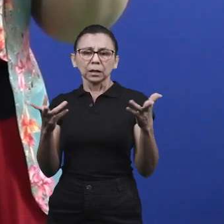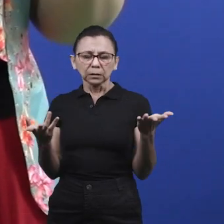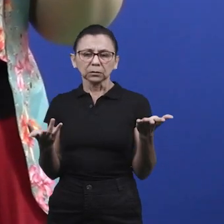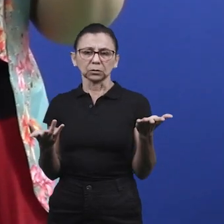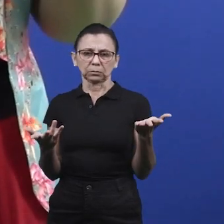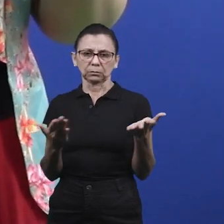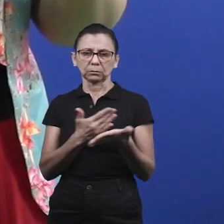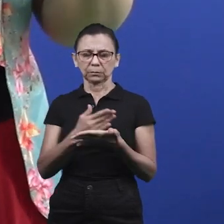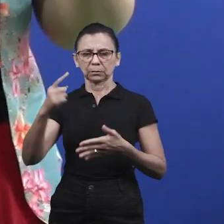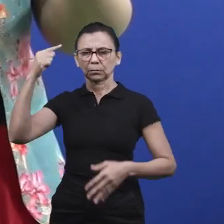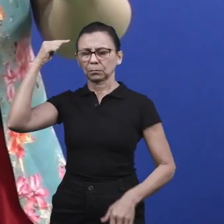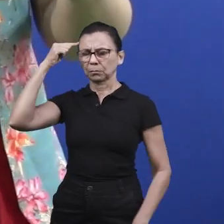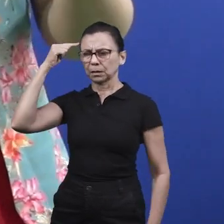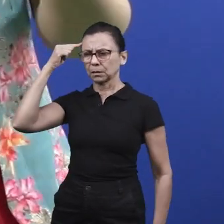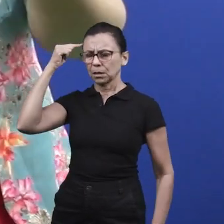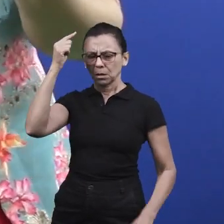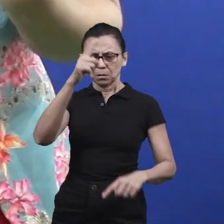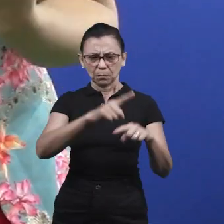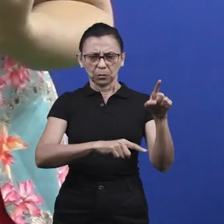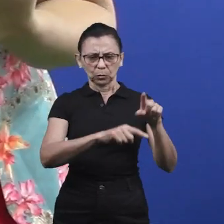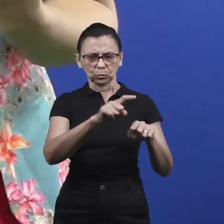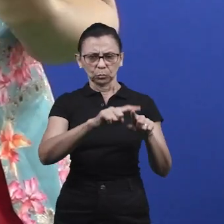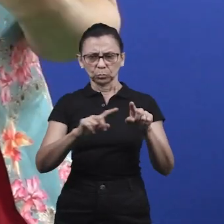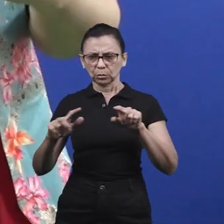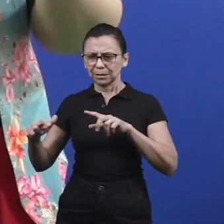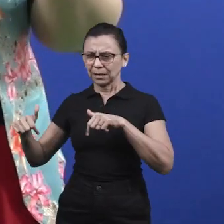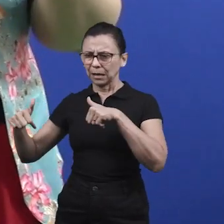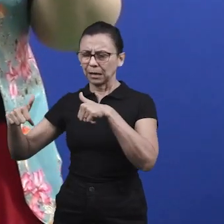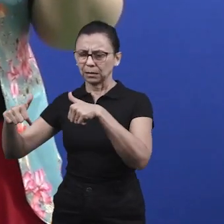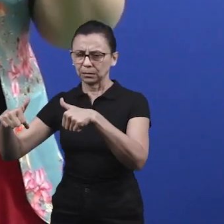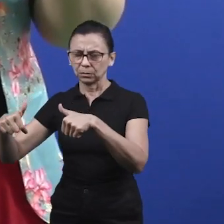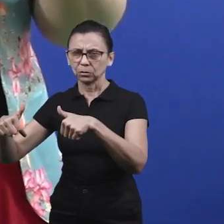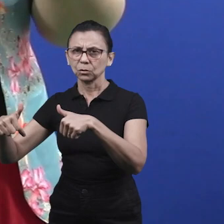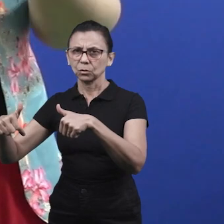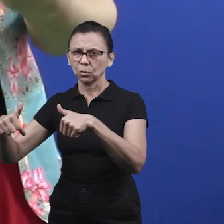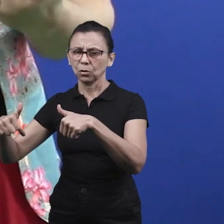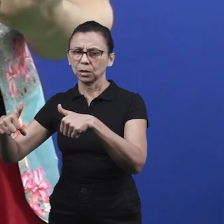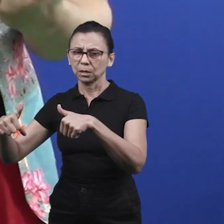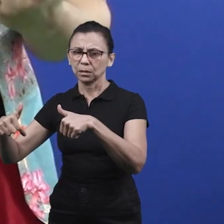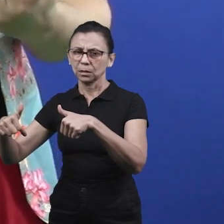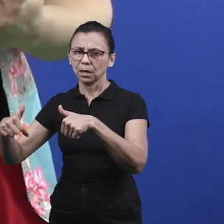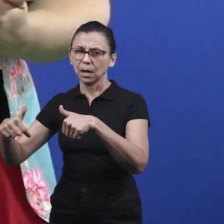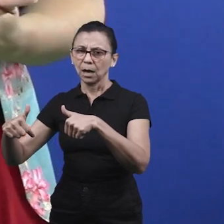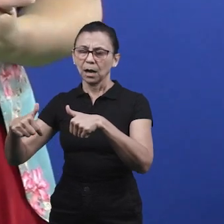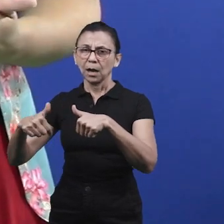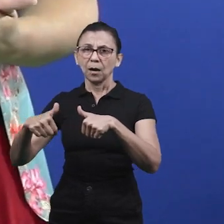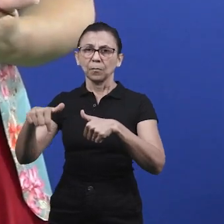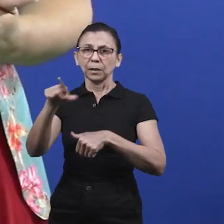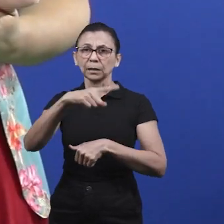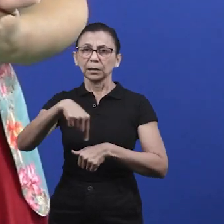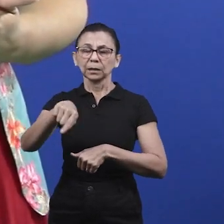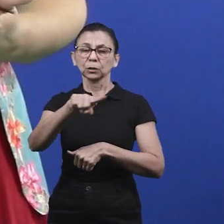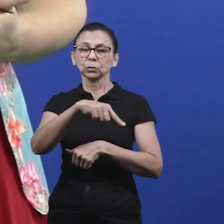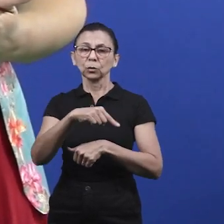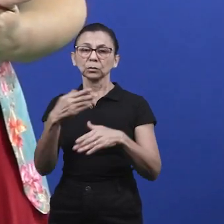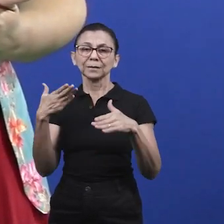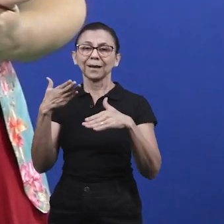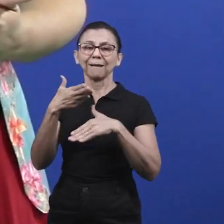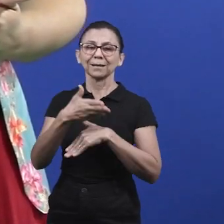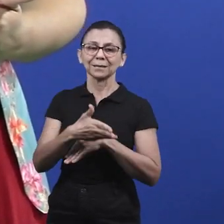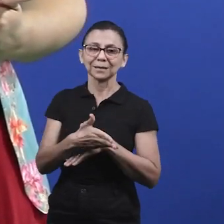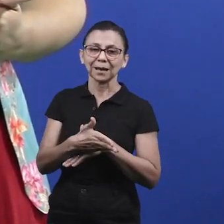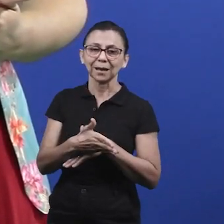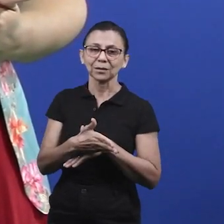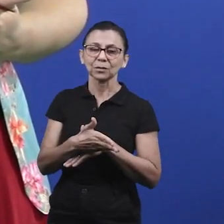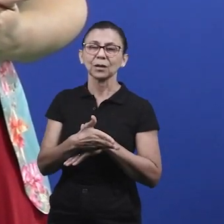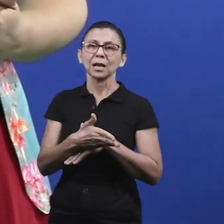que les personnes sont différentes. Donc, on a commencé à penser à des produits et services qui pouvaient répondre à tous sans le